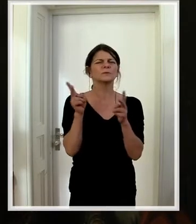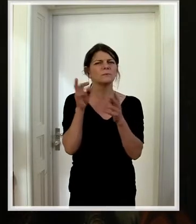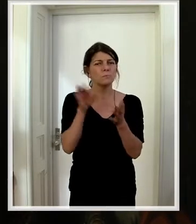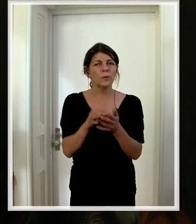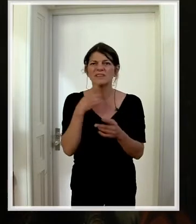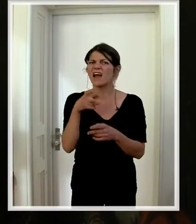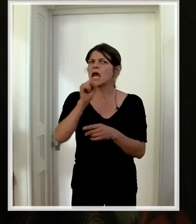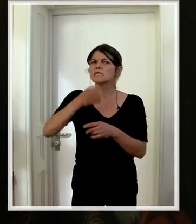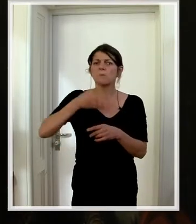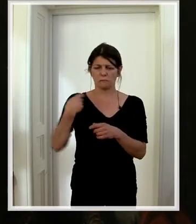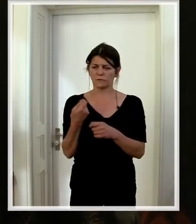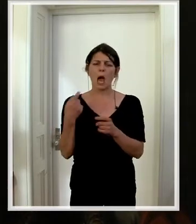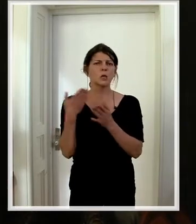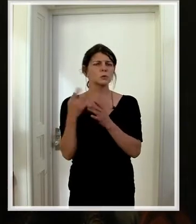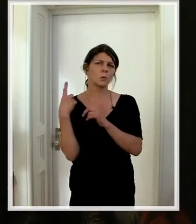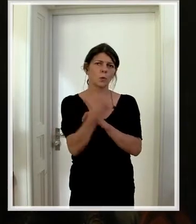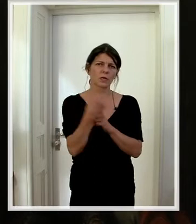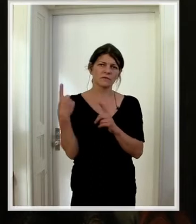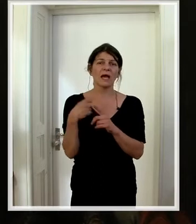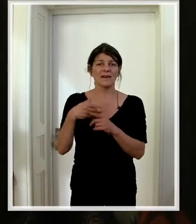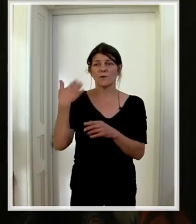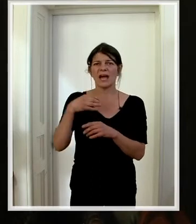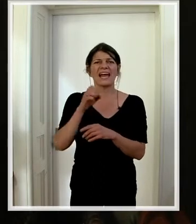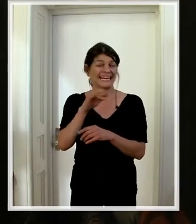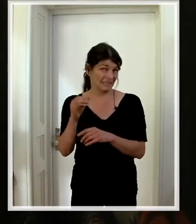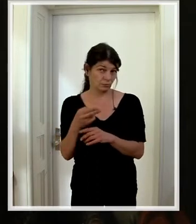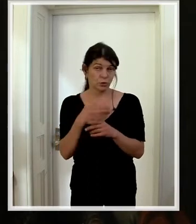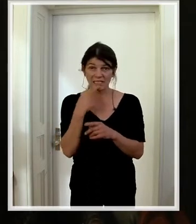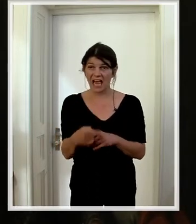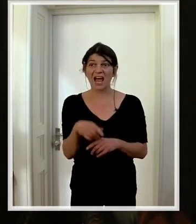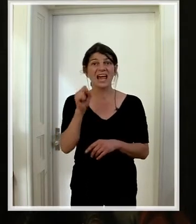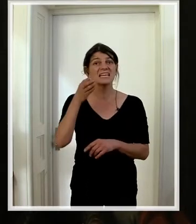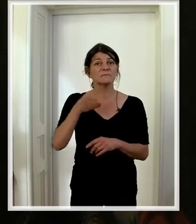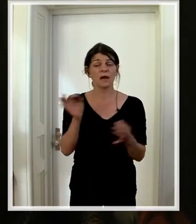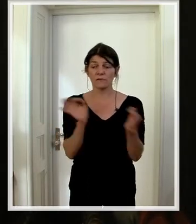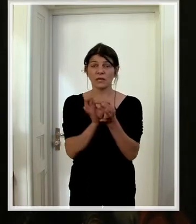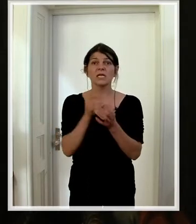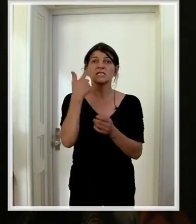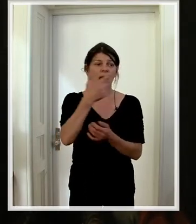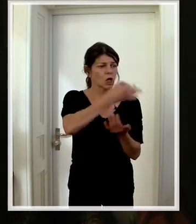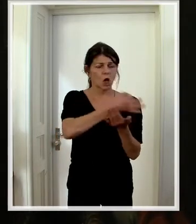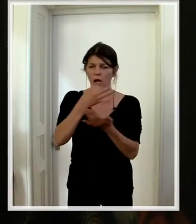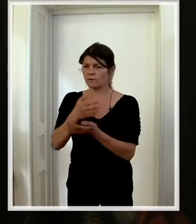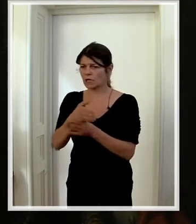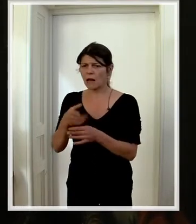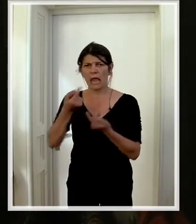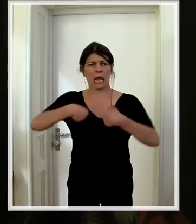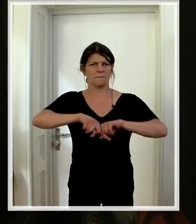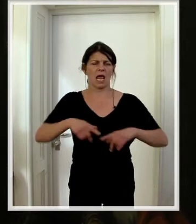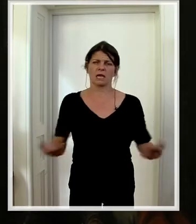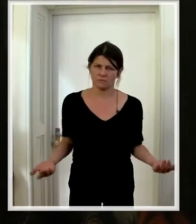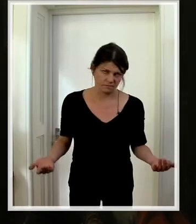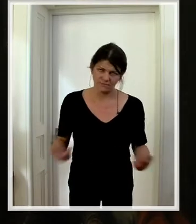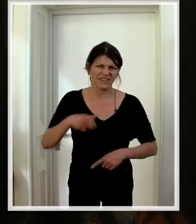die S-Bahn fahrt ja heute schon. Der Erich hat vorher auch gesehen, die S-Bahn verbindet ja noch 2 Dorfteile mit einer Gemeinde. Das ist natürlich